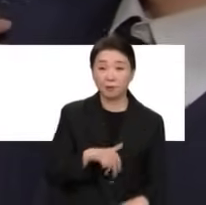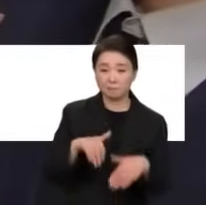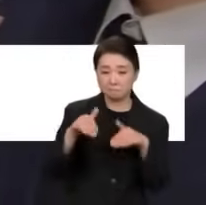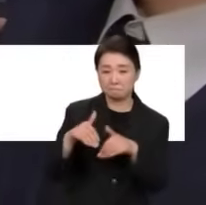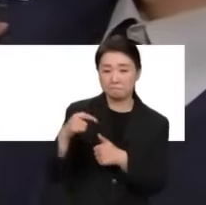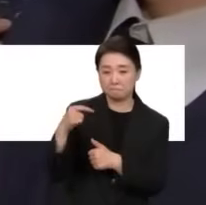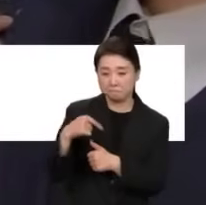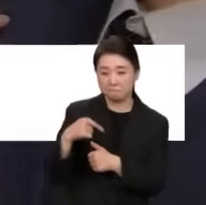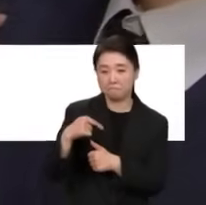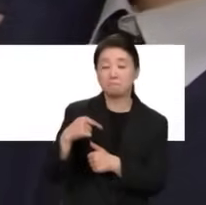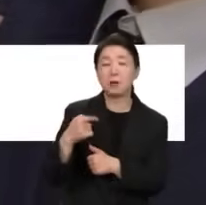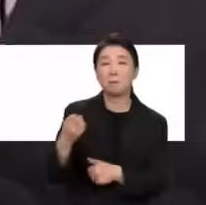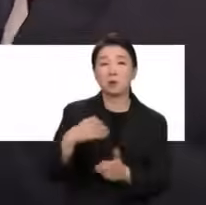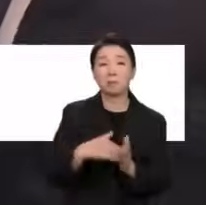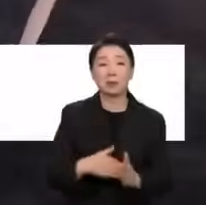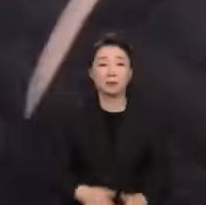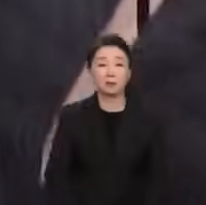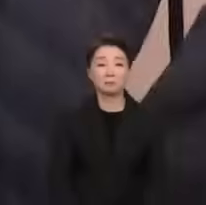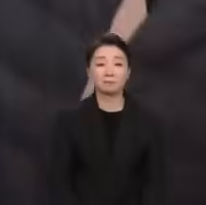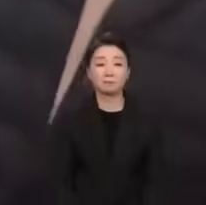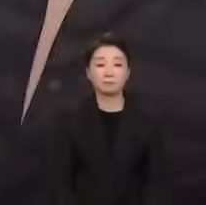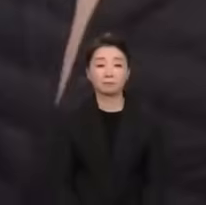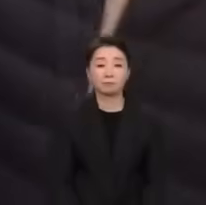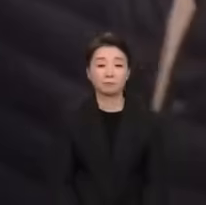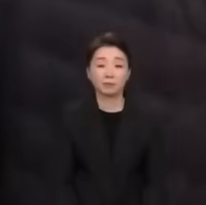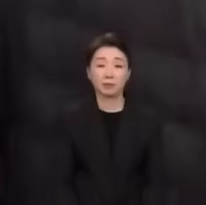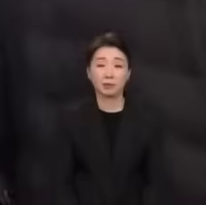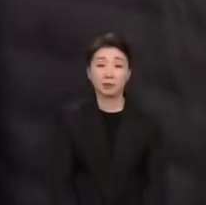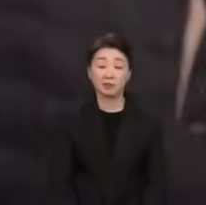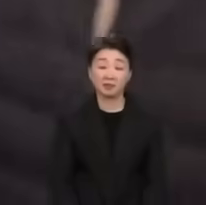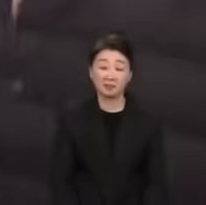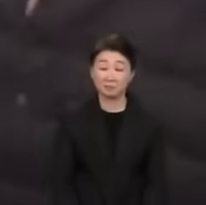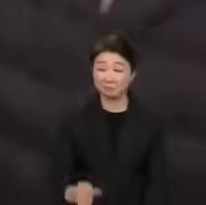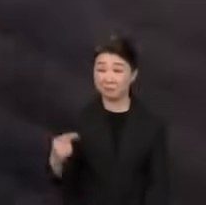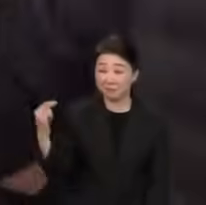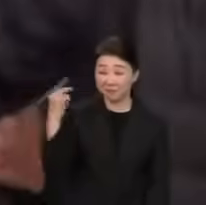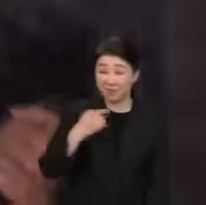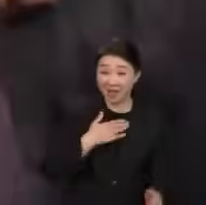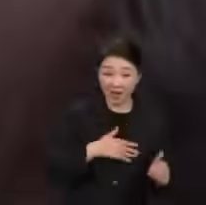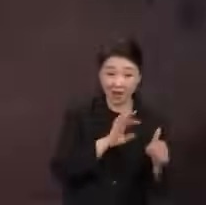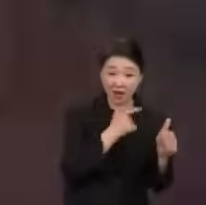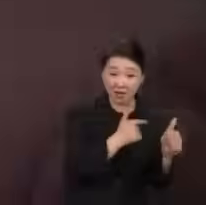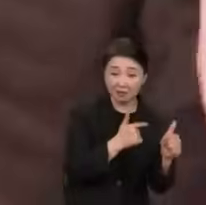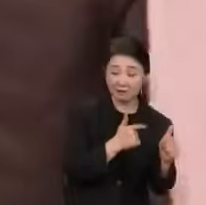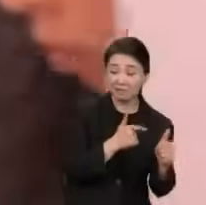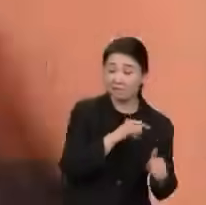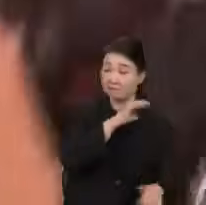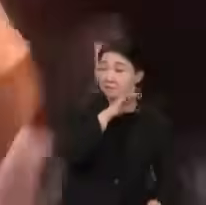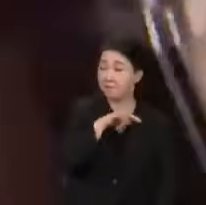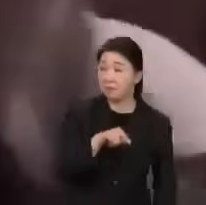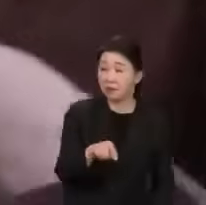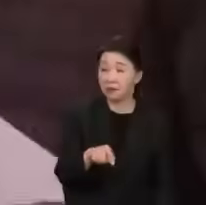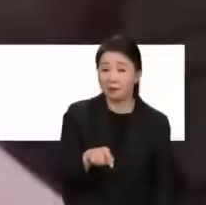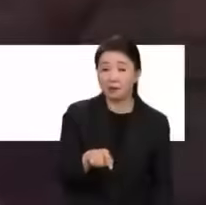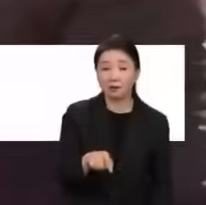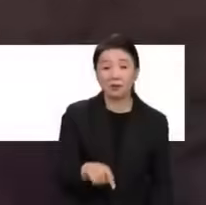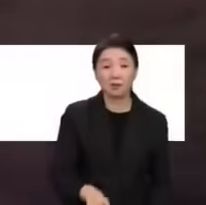그런 말씀을 주셨는데 이런 방침을 전해들은 한 대표는 곧바로 반발했습니다.